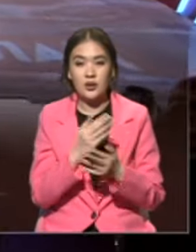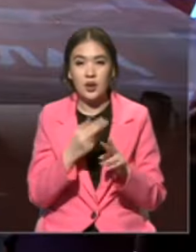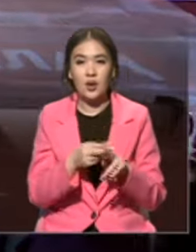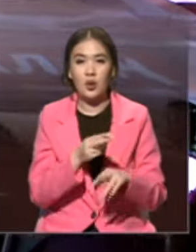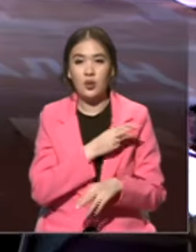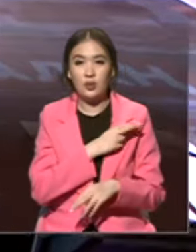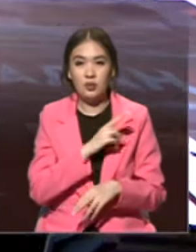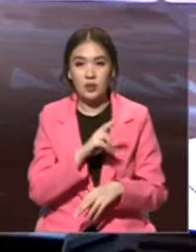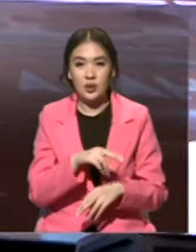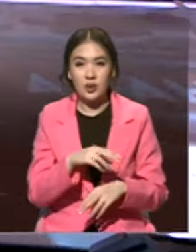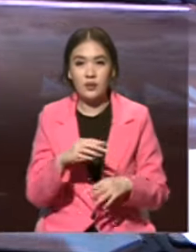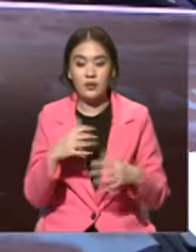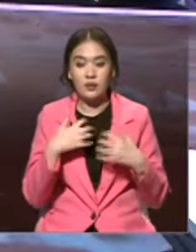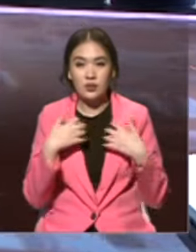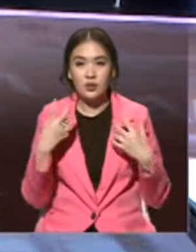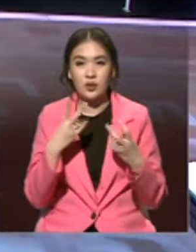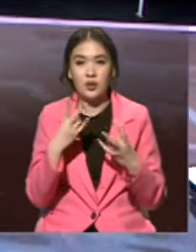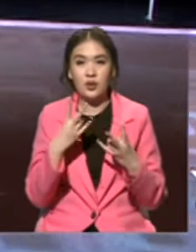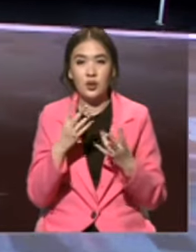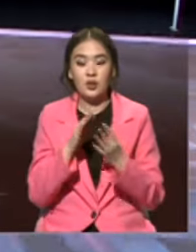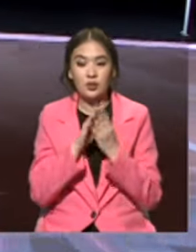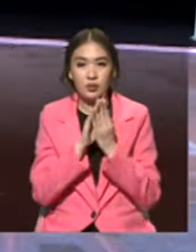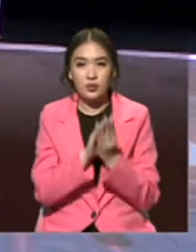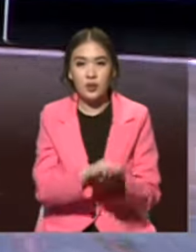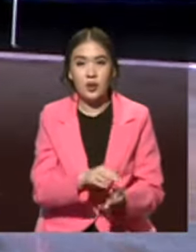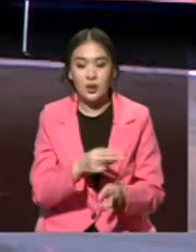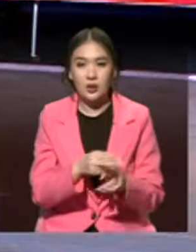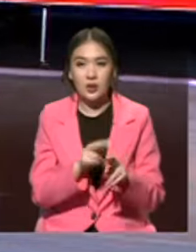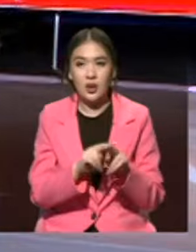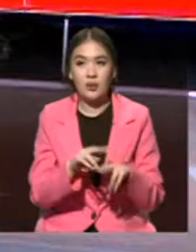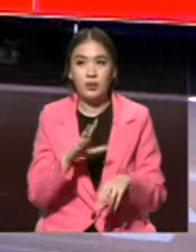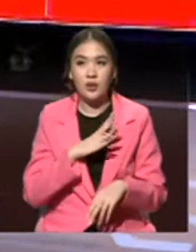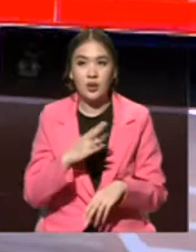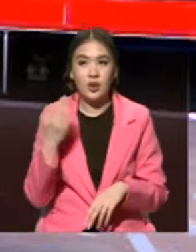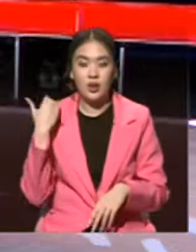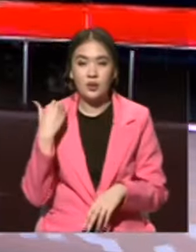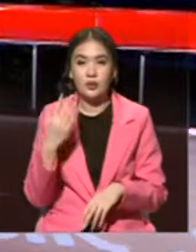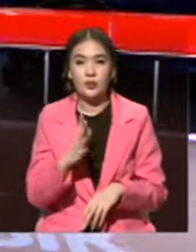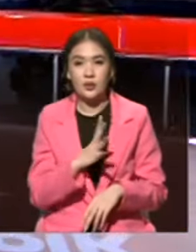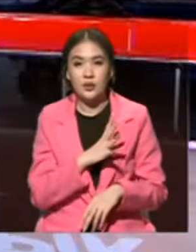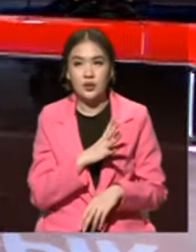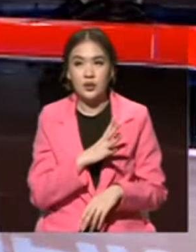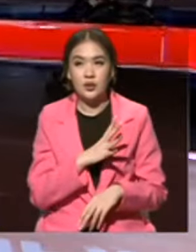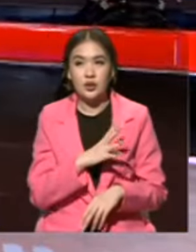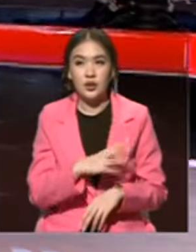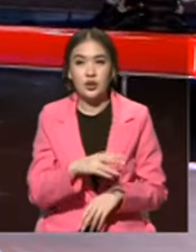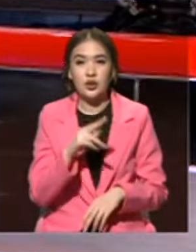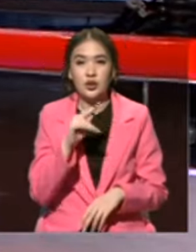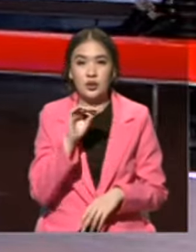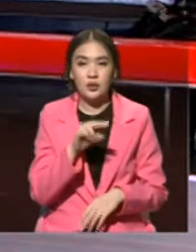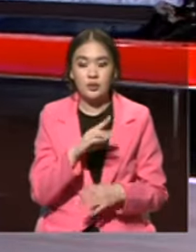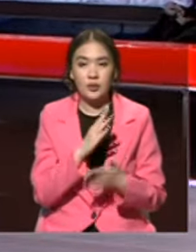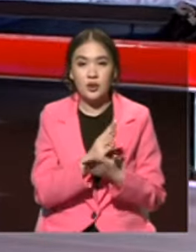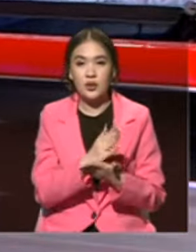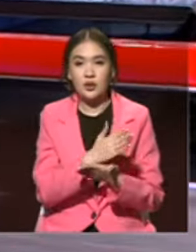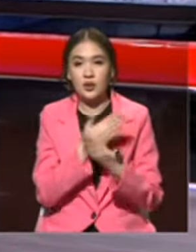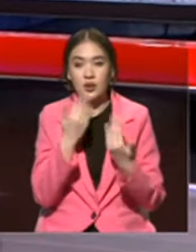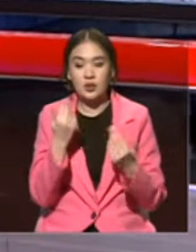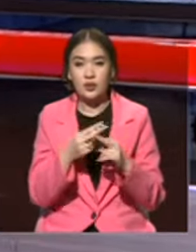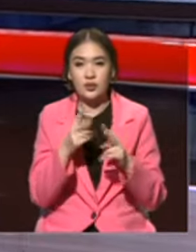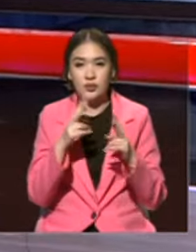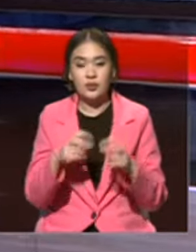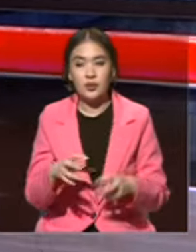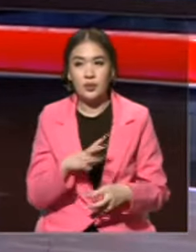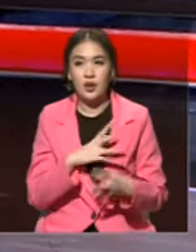керек. Бұрын совет заманнан қалыптасқан чипті, чипсіз деген. Біз жаңағы чиптілерін саралап алып, қанша бар екен, және де